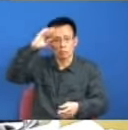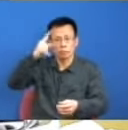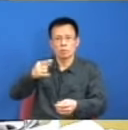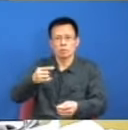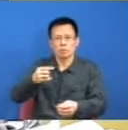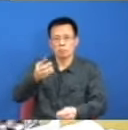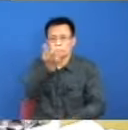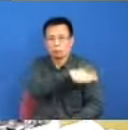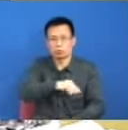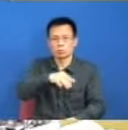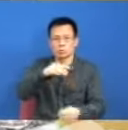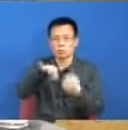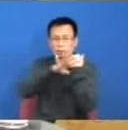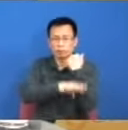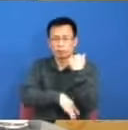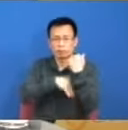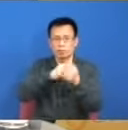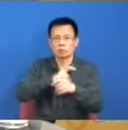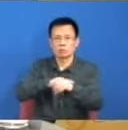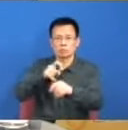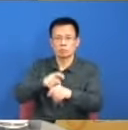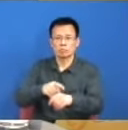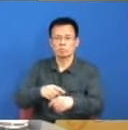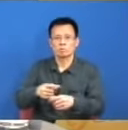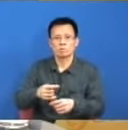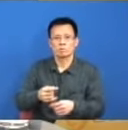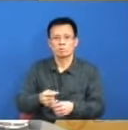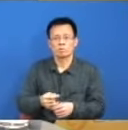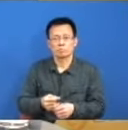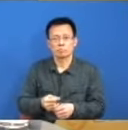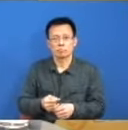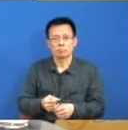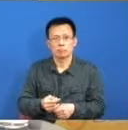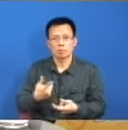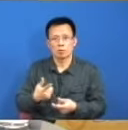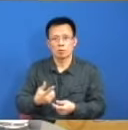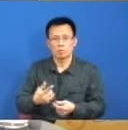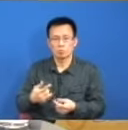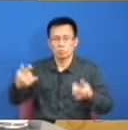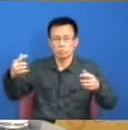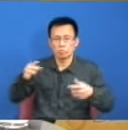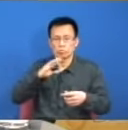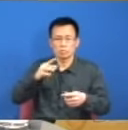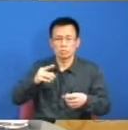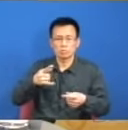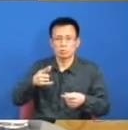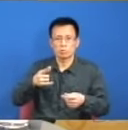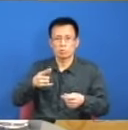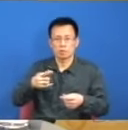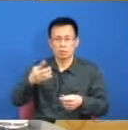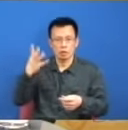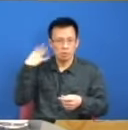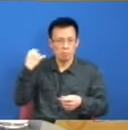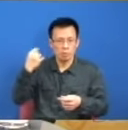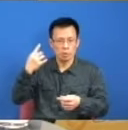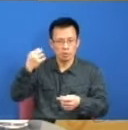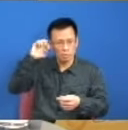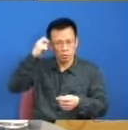係類似真係打爛仔膠咁樣嘅方法嚟到去對付示威者咯。即係呢個我經過尋晚之後，我